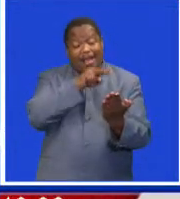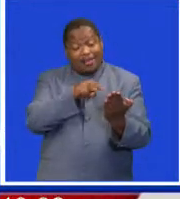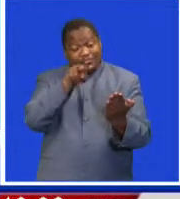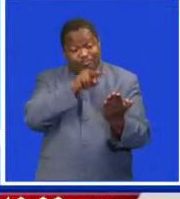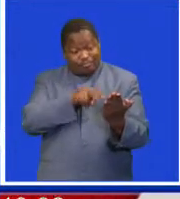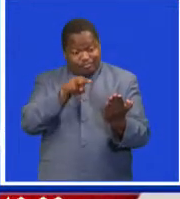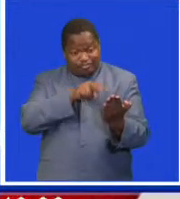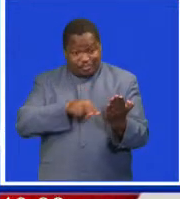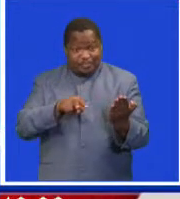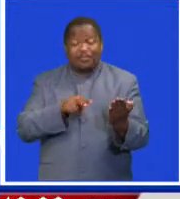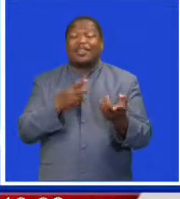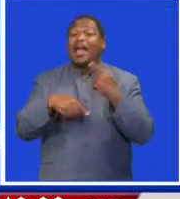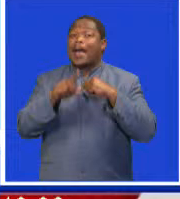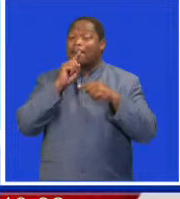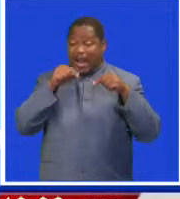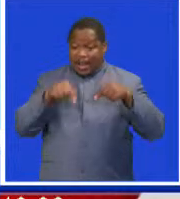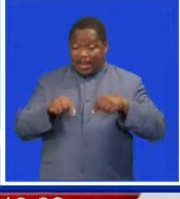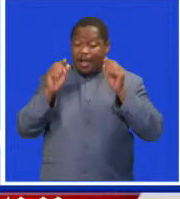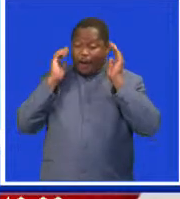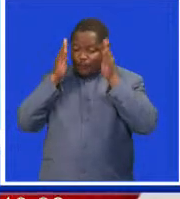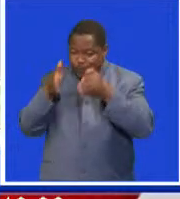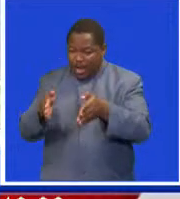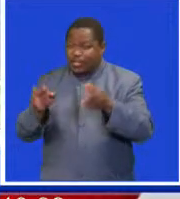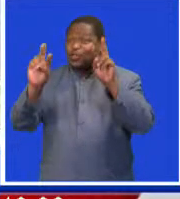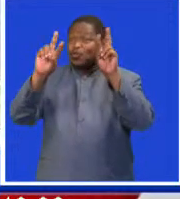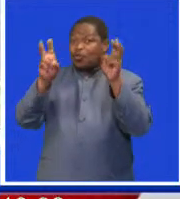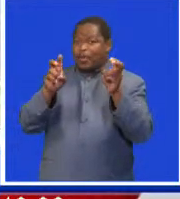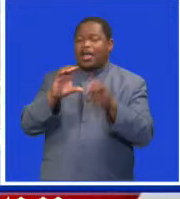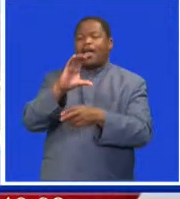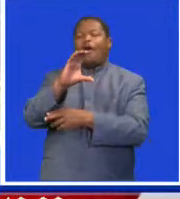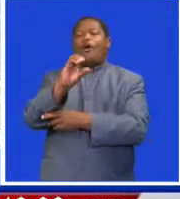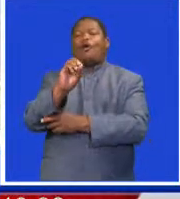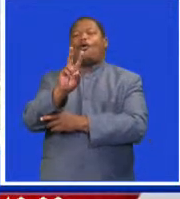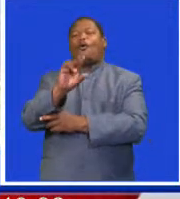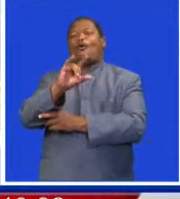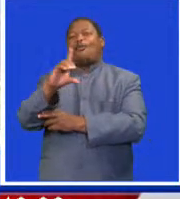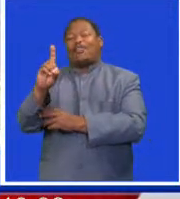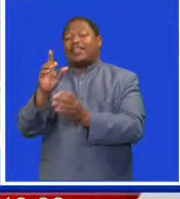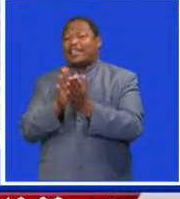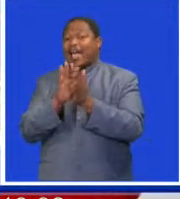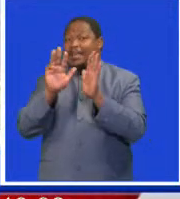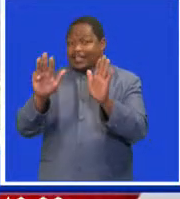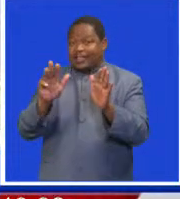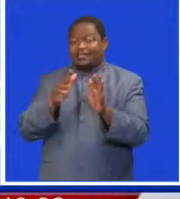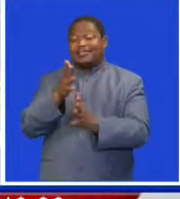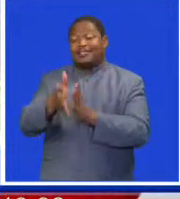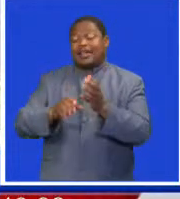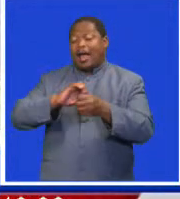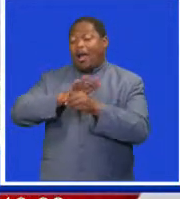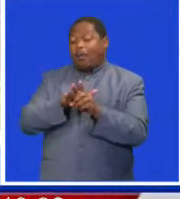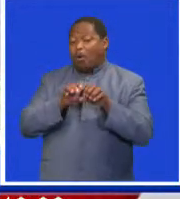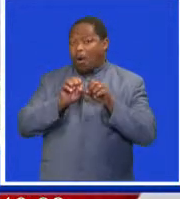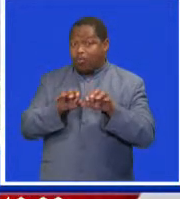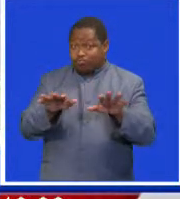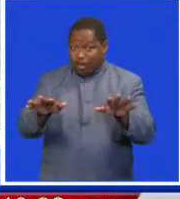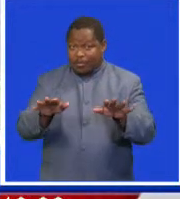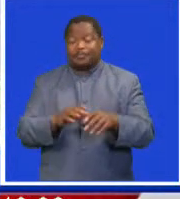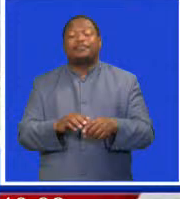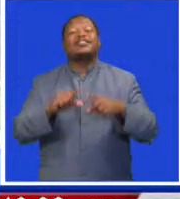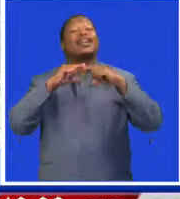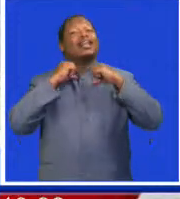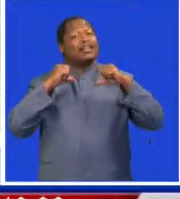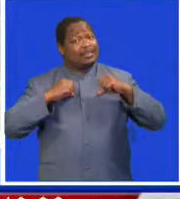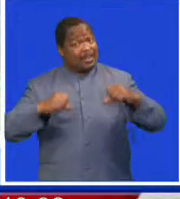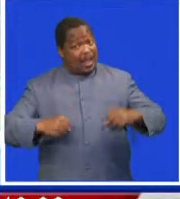bandi indzaba ye COVID-19 ngangobe wonke lobeka sepulpit yashumayela noma kumbe yathandaza lo